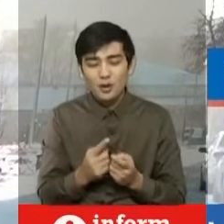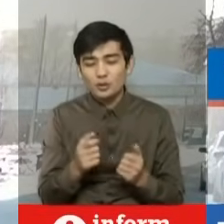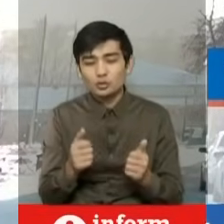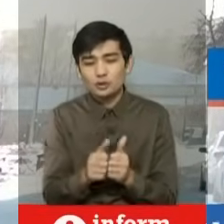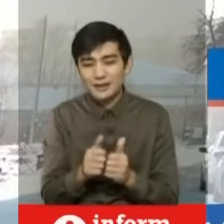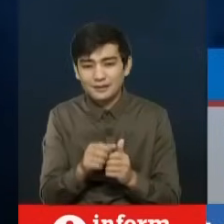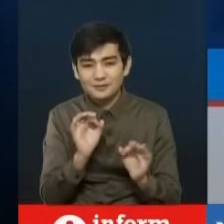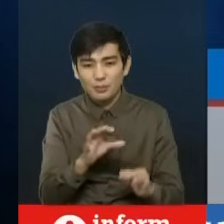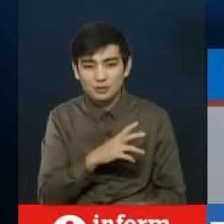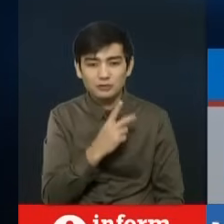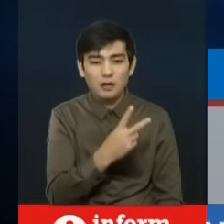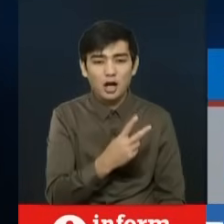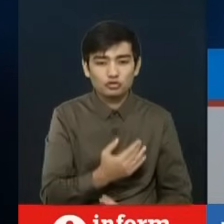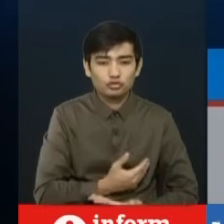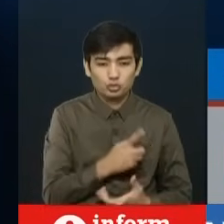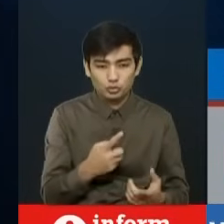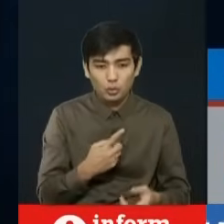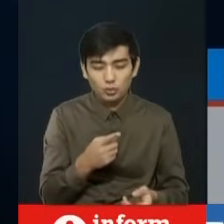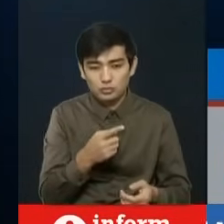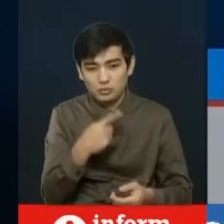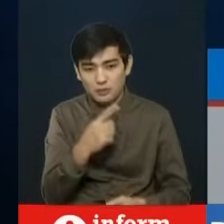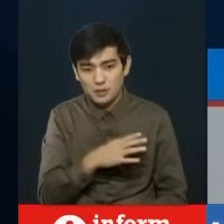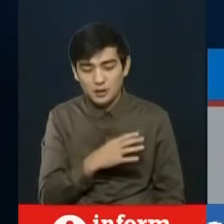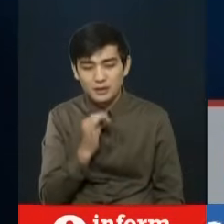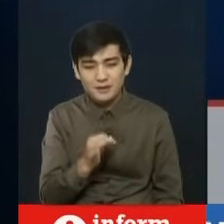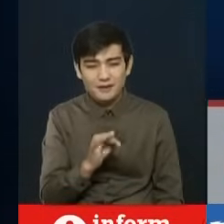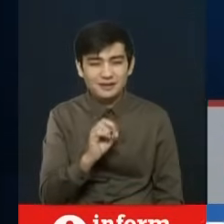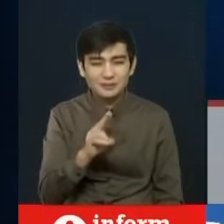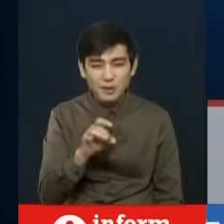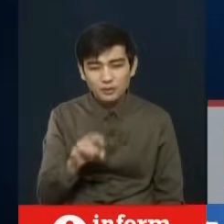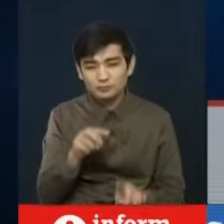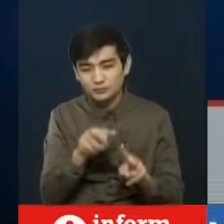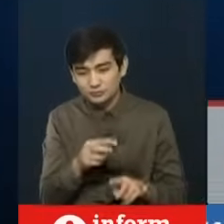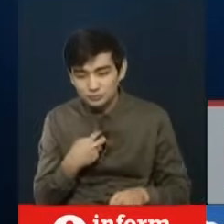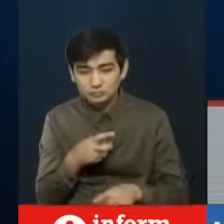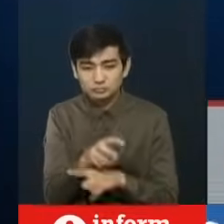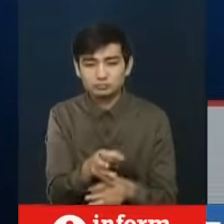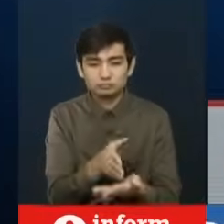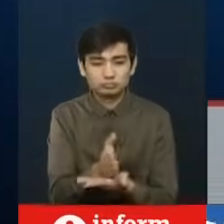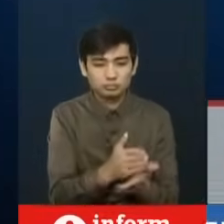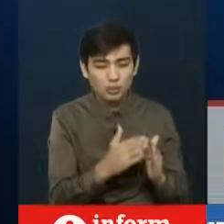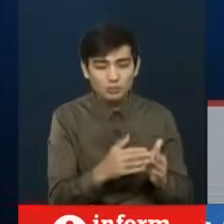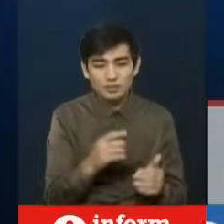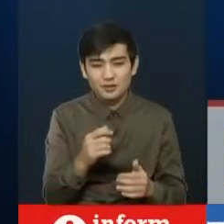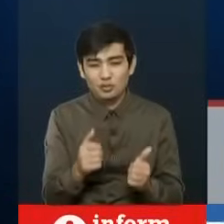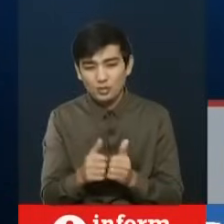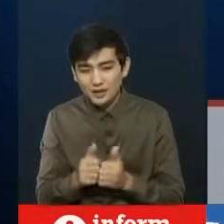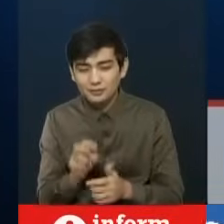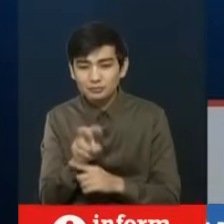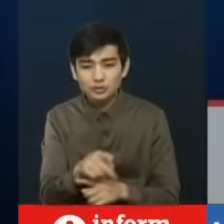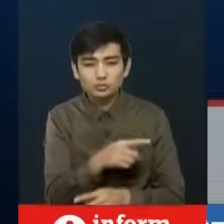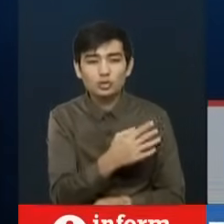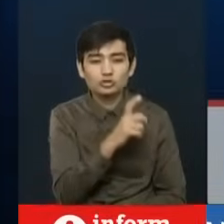видели в квартире двух жильцов входе обмин тическое количество проживающих